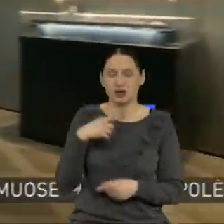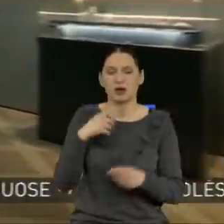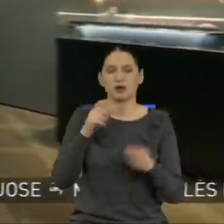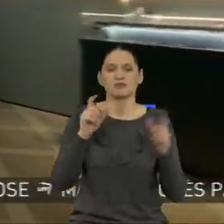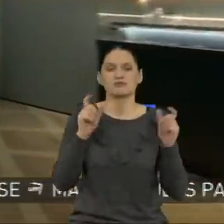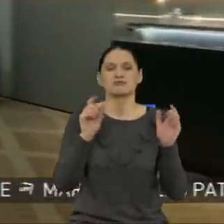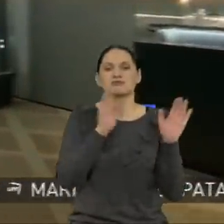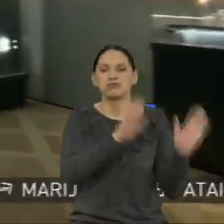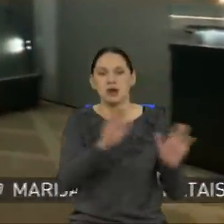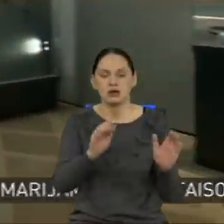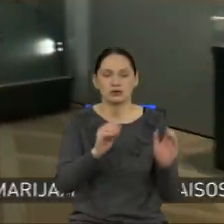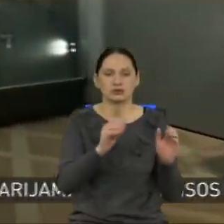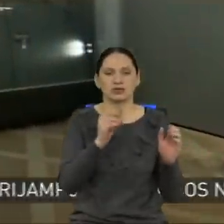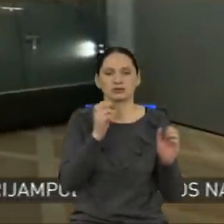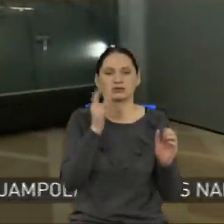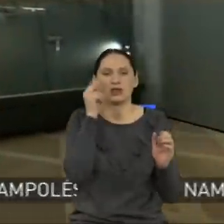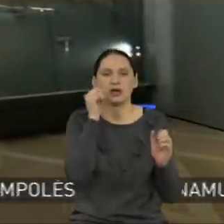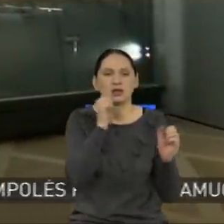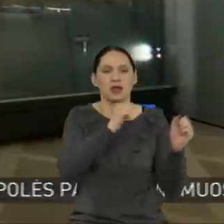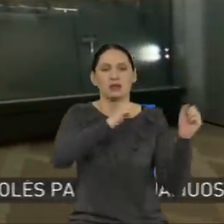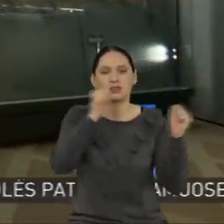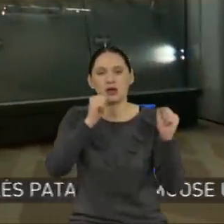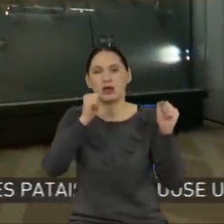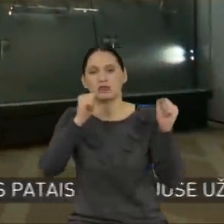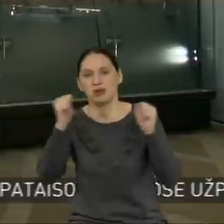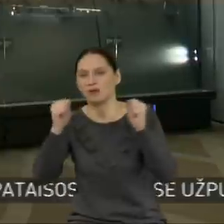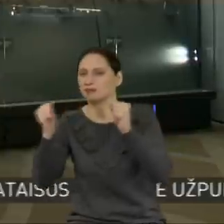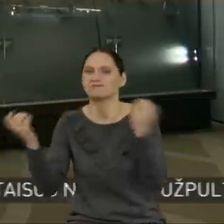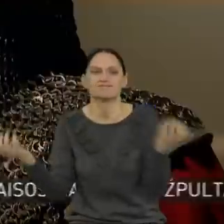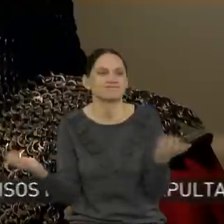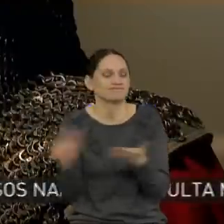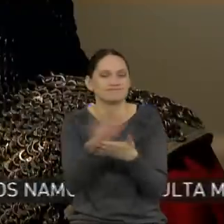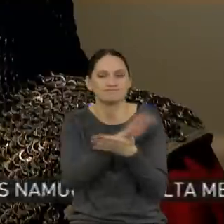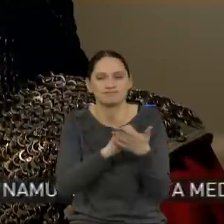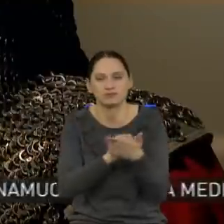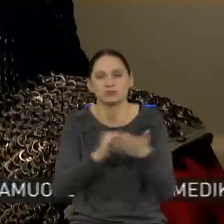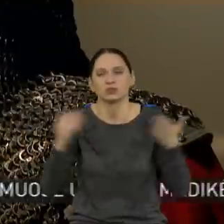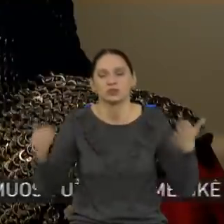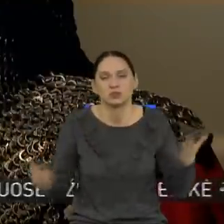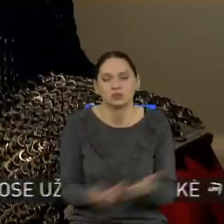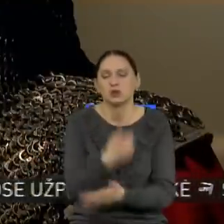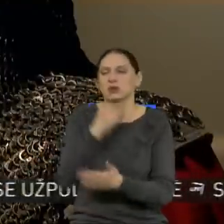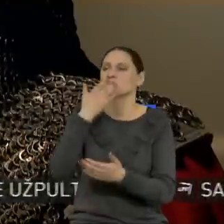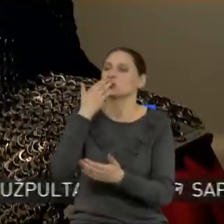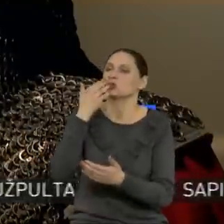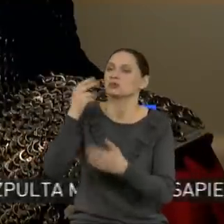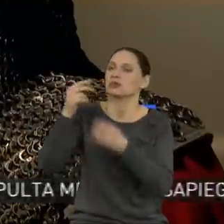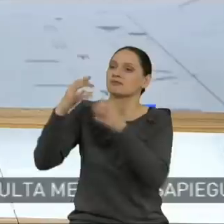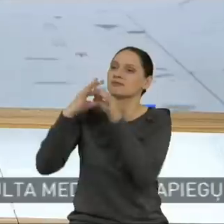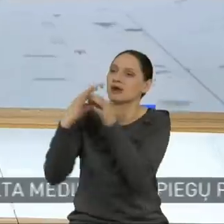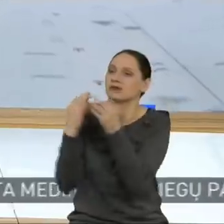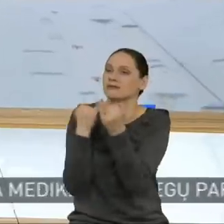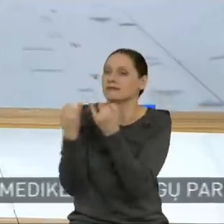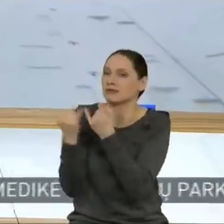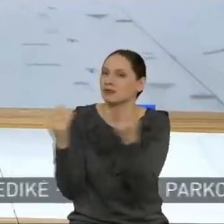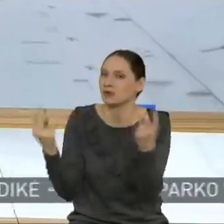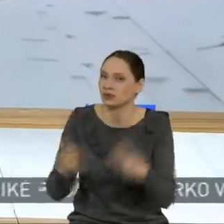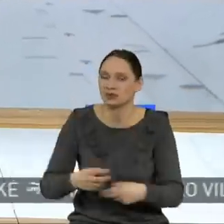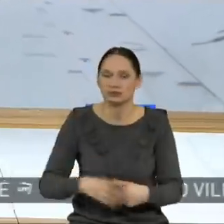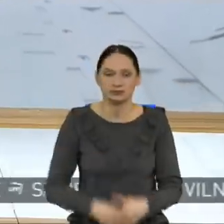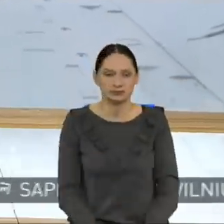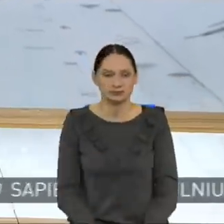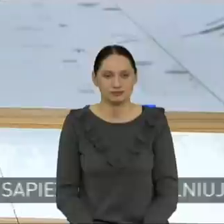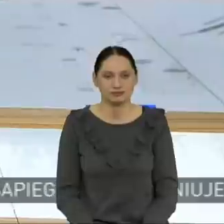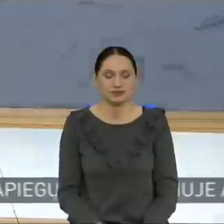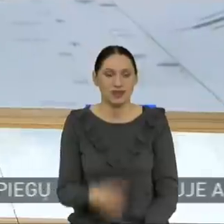stumia kitas planuotas ekspozicijas. Todėl muziejininkai priversti iš naujo tartis su daugeliu užsienio partnerių.